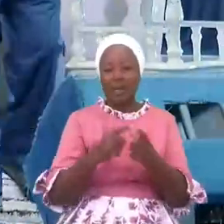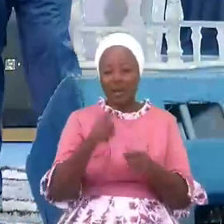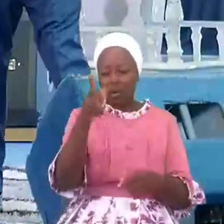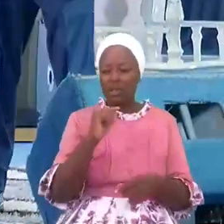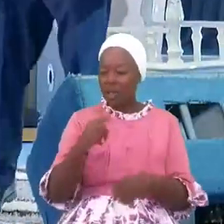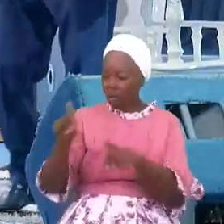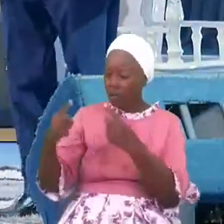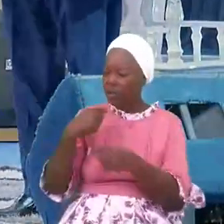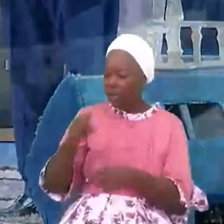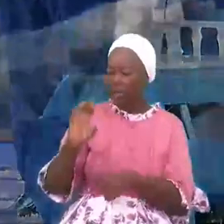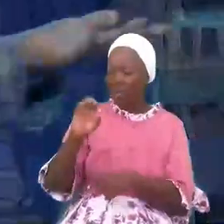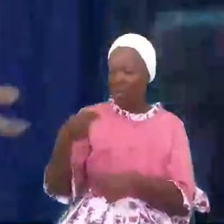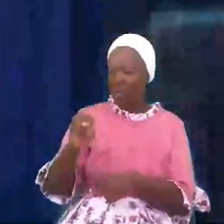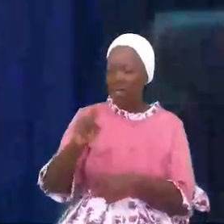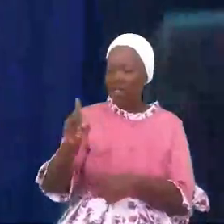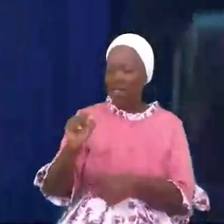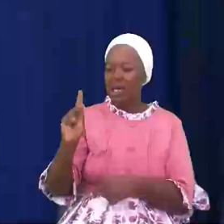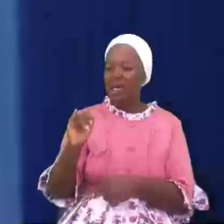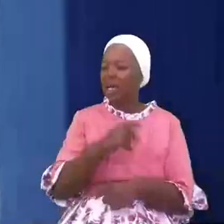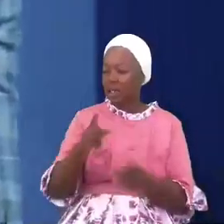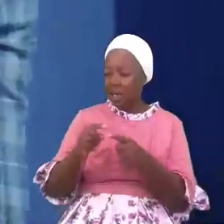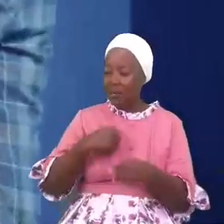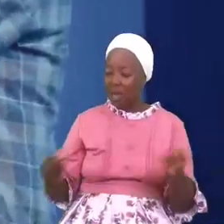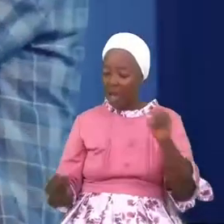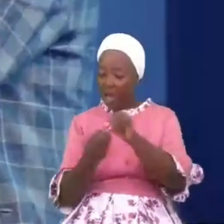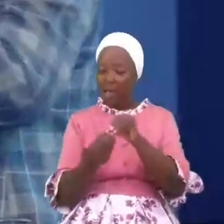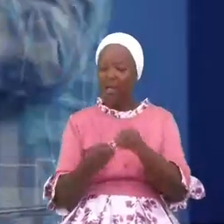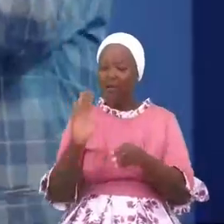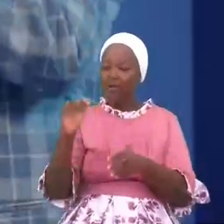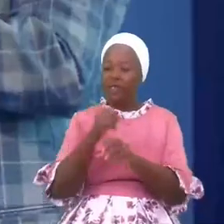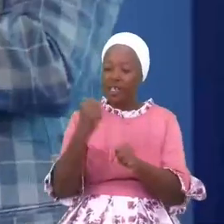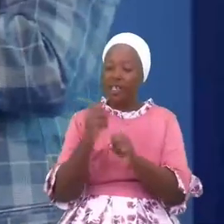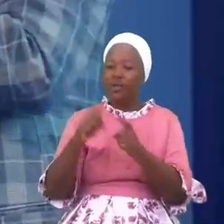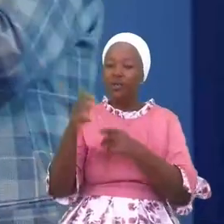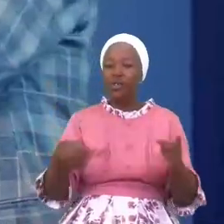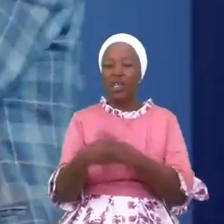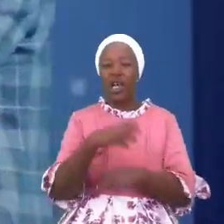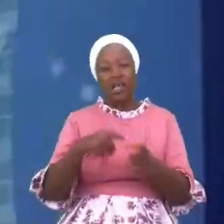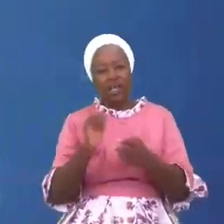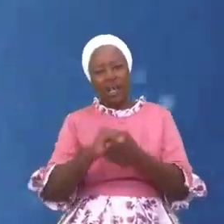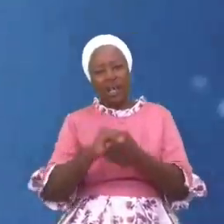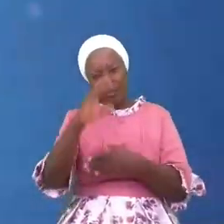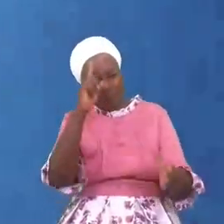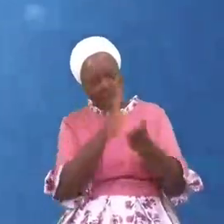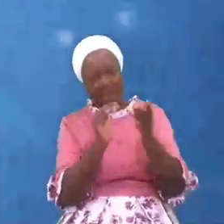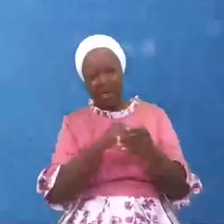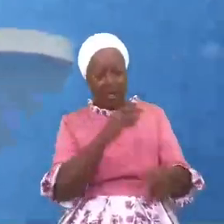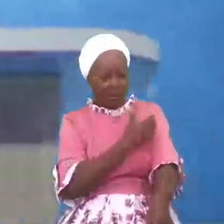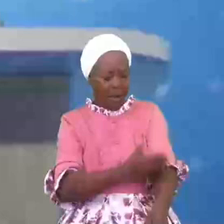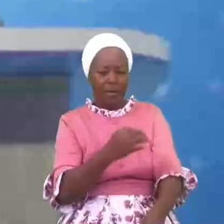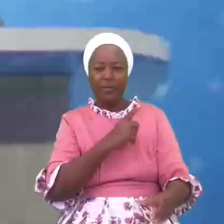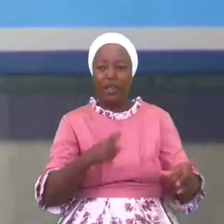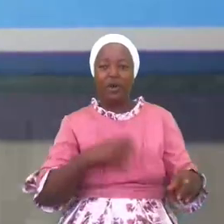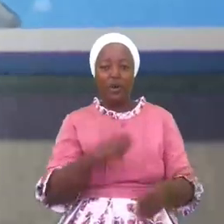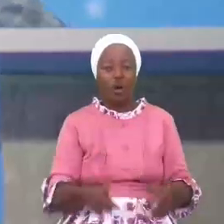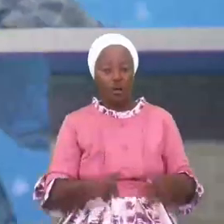Ézéchias, j'ajoute 15 ans à ses jours. Et l'homme a cru, il a cru. Et le bras de l'Éternel